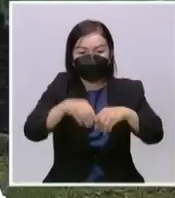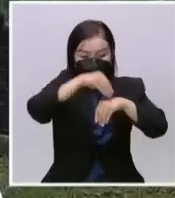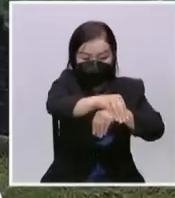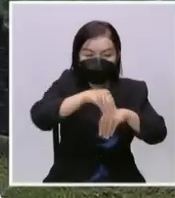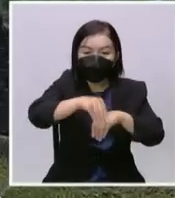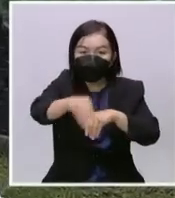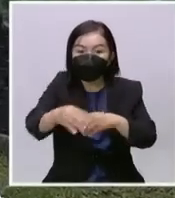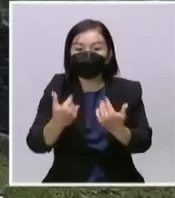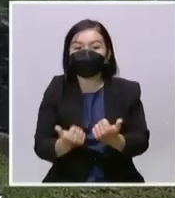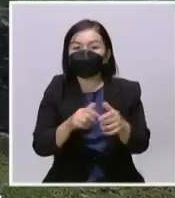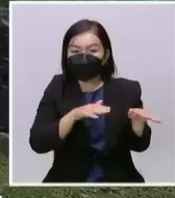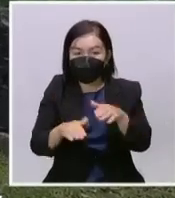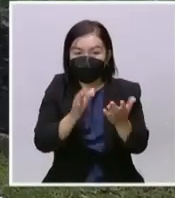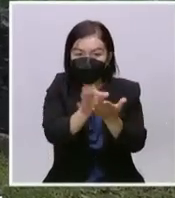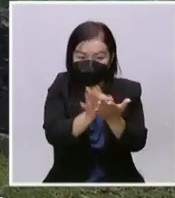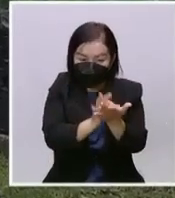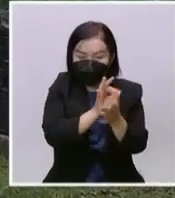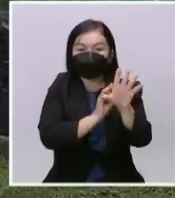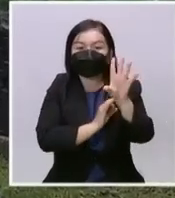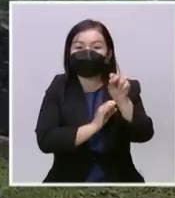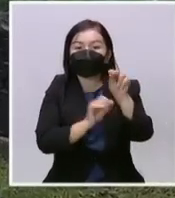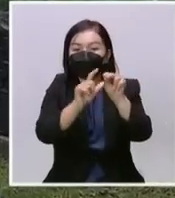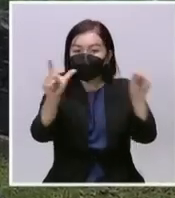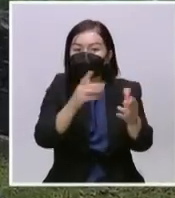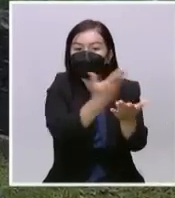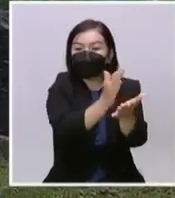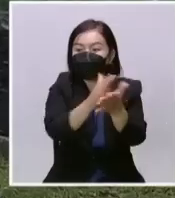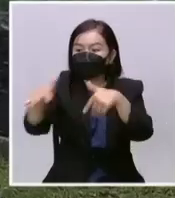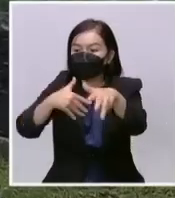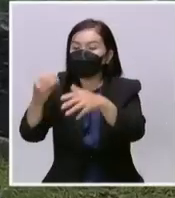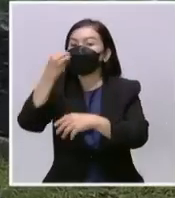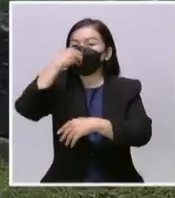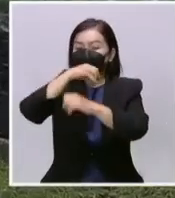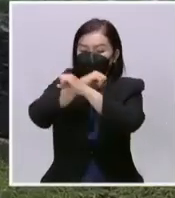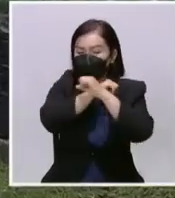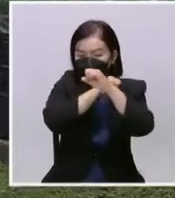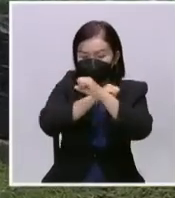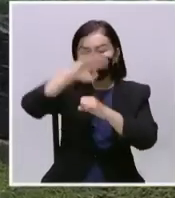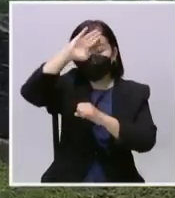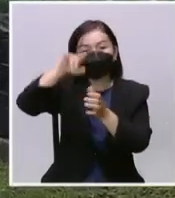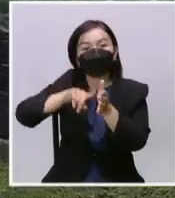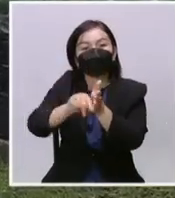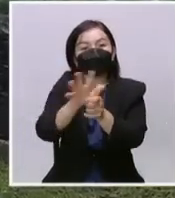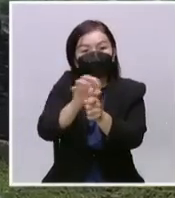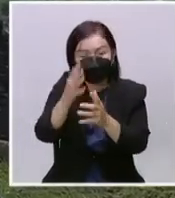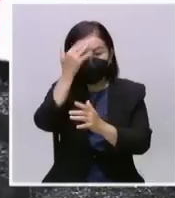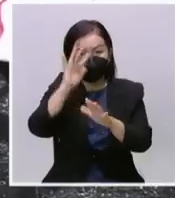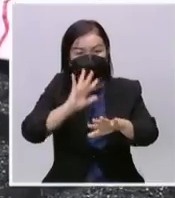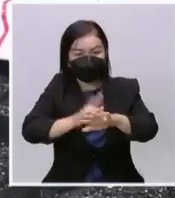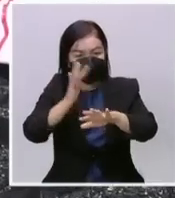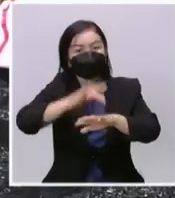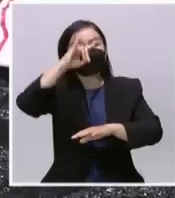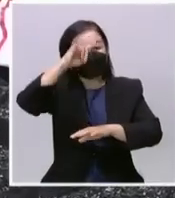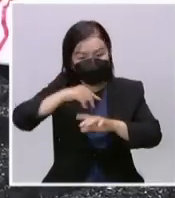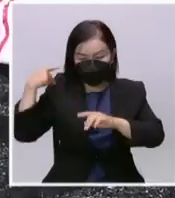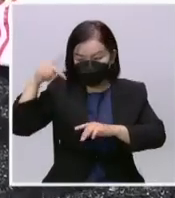ายโจร30ล้านเม็ดแจกจ่ายประชาชนเพื่อใช้ป้องกันและควบคุมโรคเพราะว่าสมุนไพรไทยถือได้ว่ามีคุณ